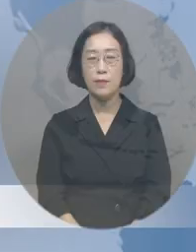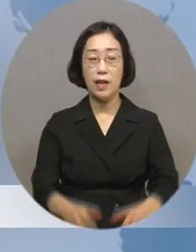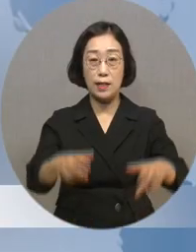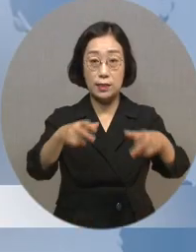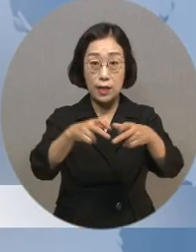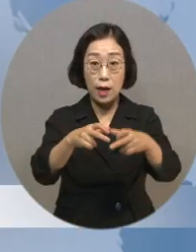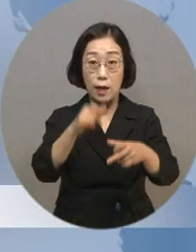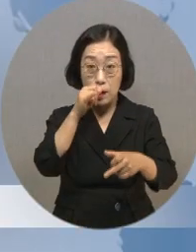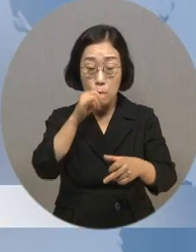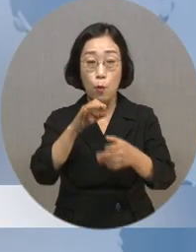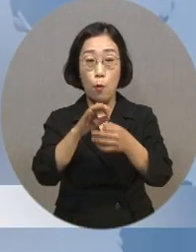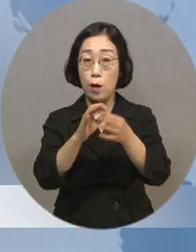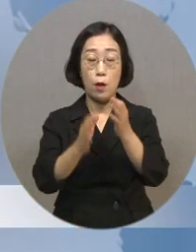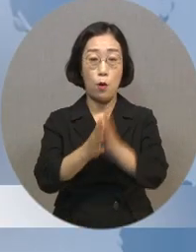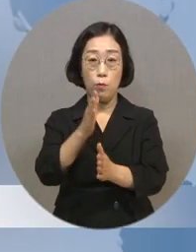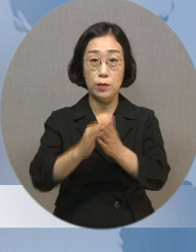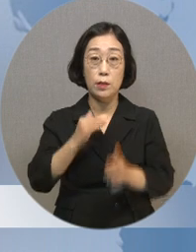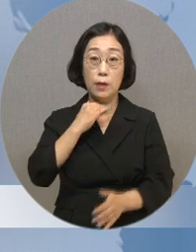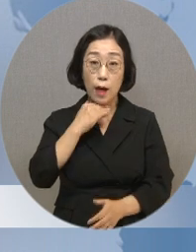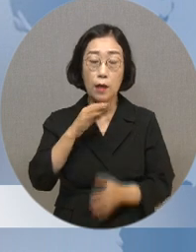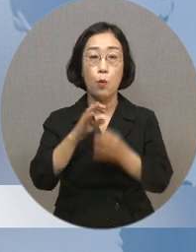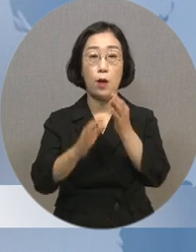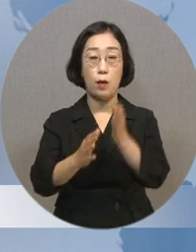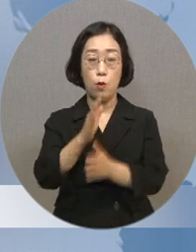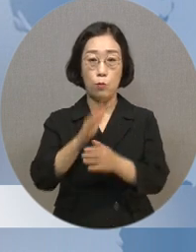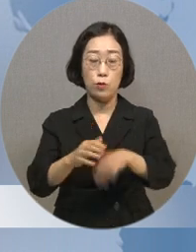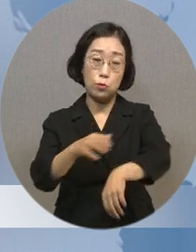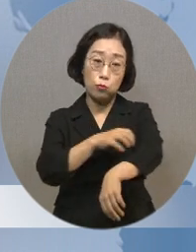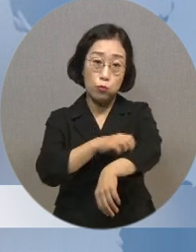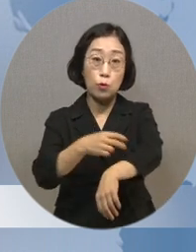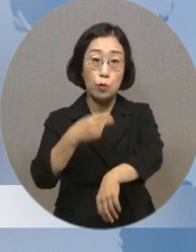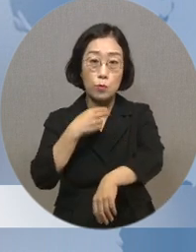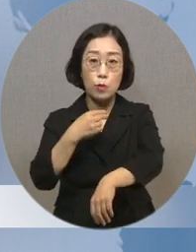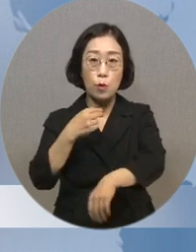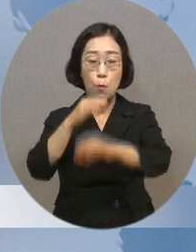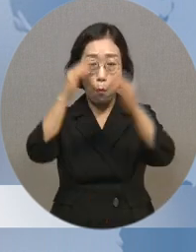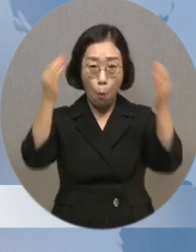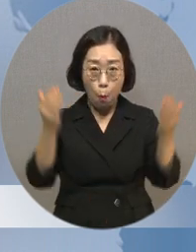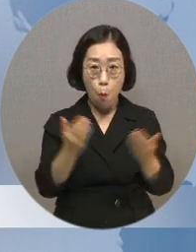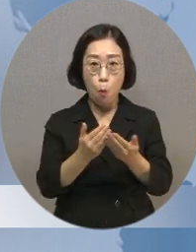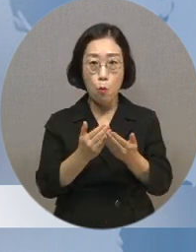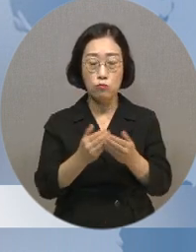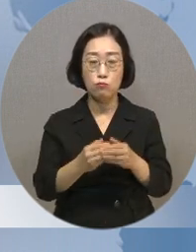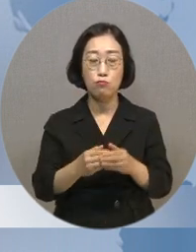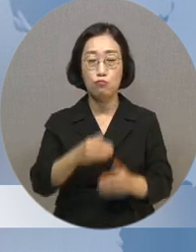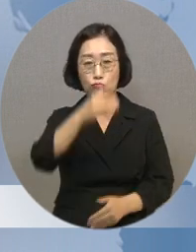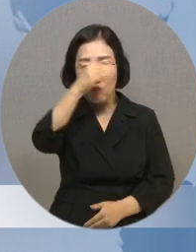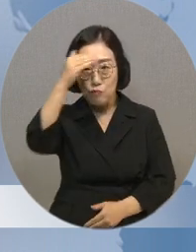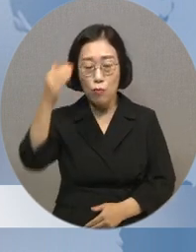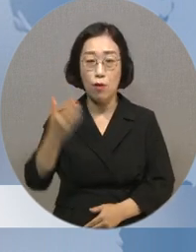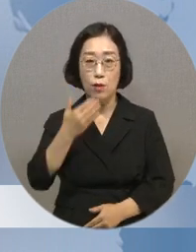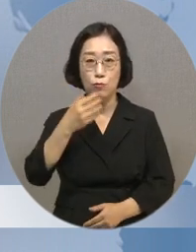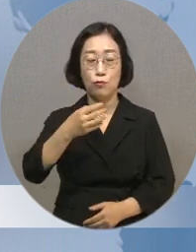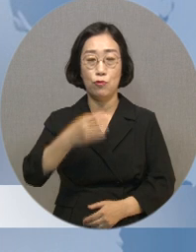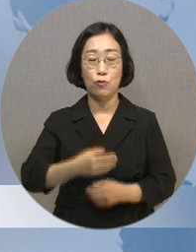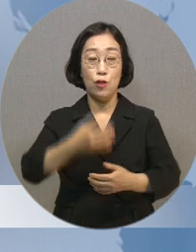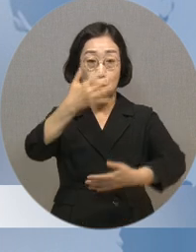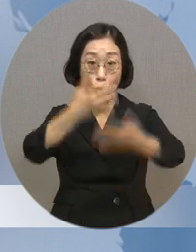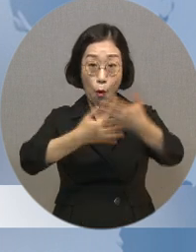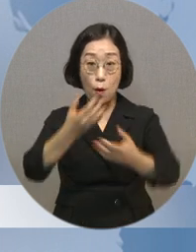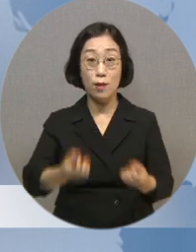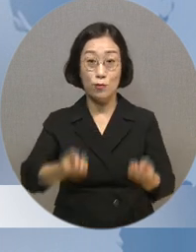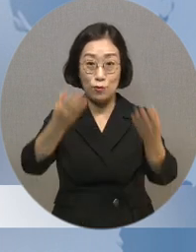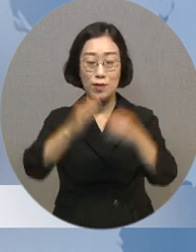장애가 있어도, 나이가 많아도 불편함 없이 누구나 즐길 수 있는 장벽 없는 영화제, 배리어프리